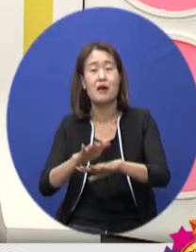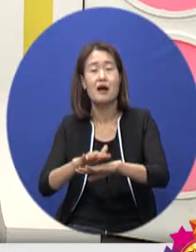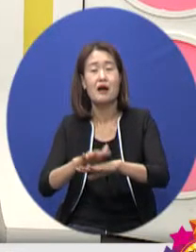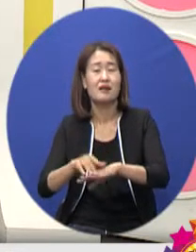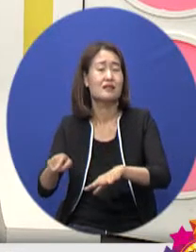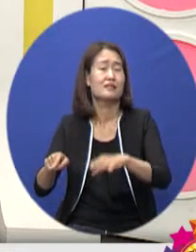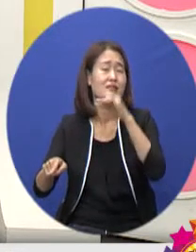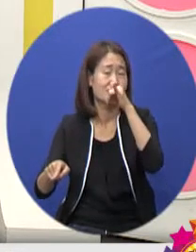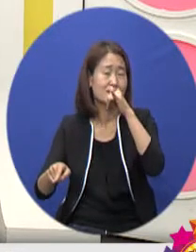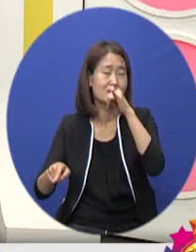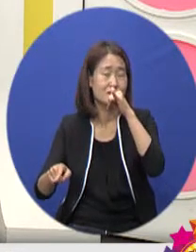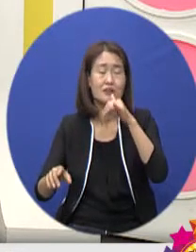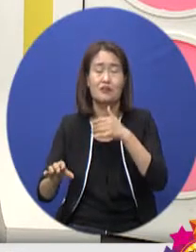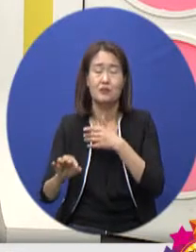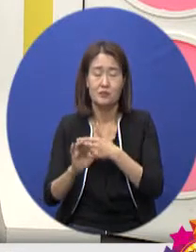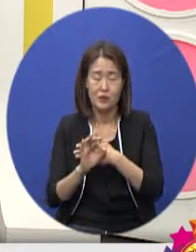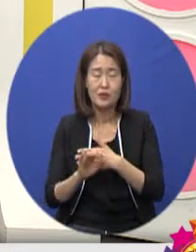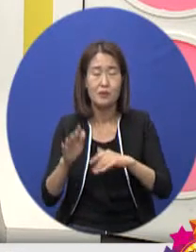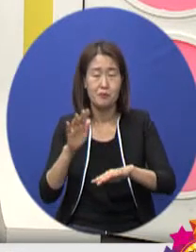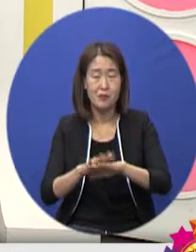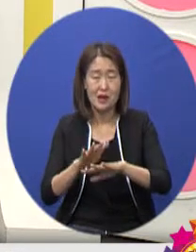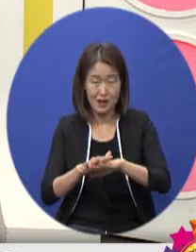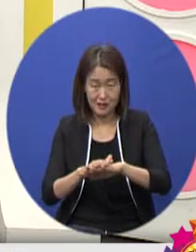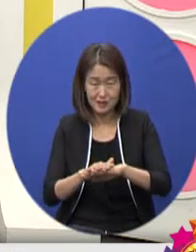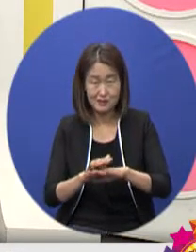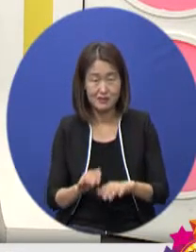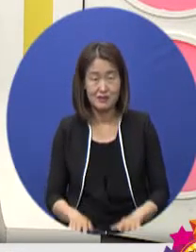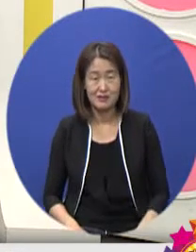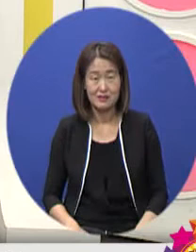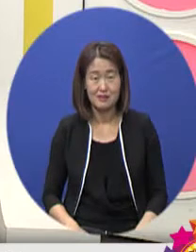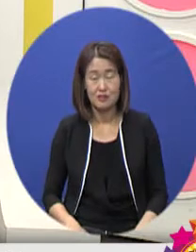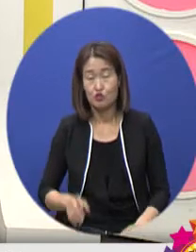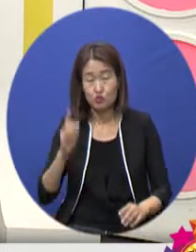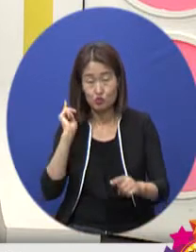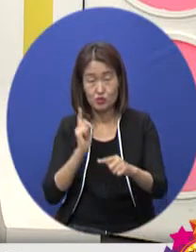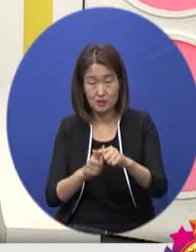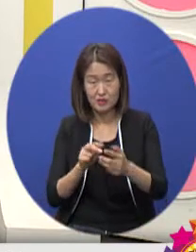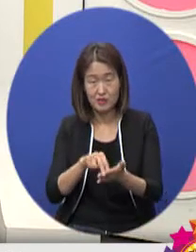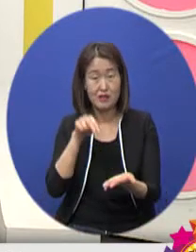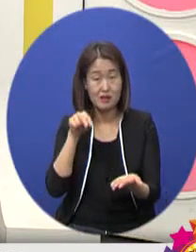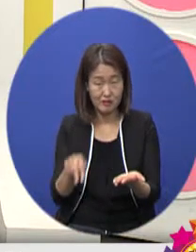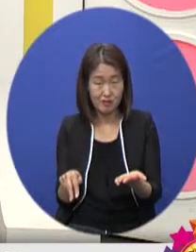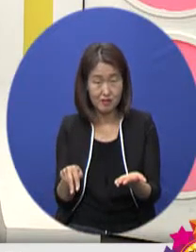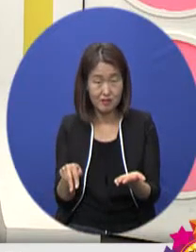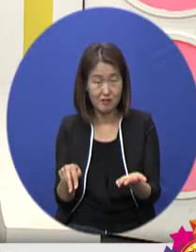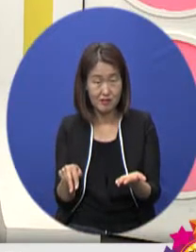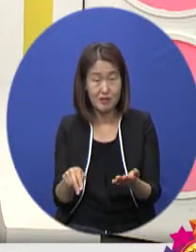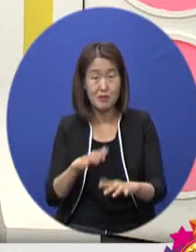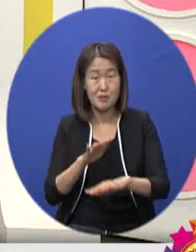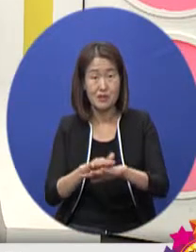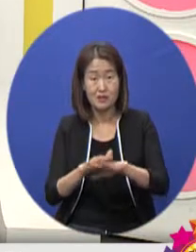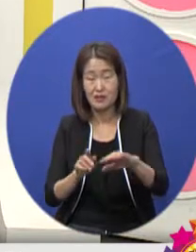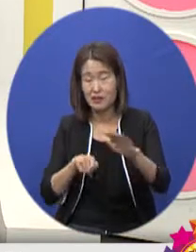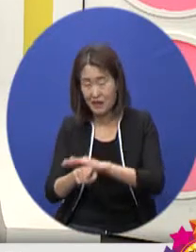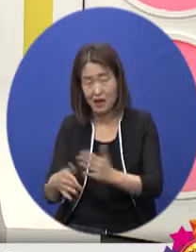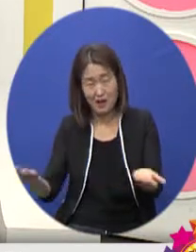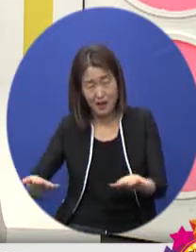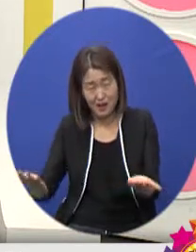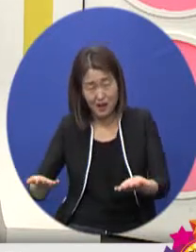네. 그래서 이제 끝나고 가는 가다가 중간에서 내려서 밭에 가서